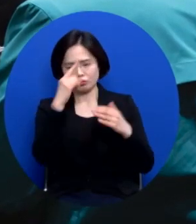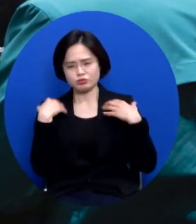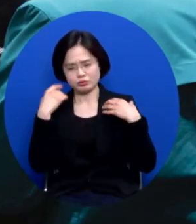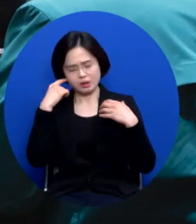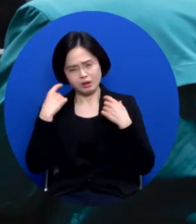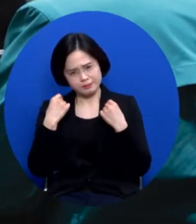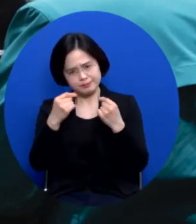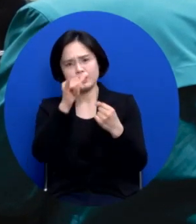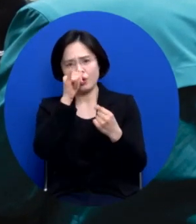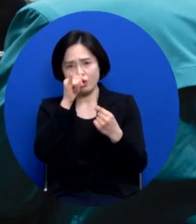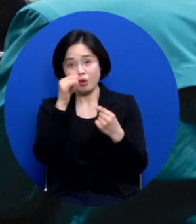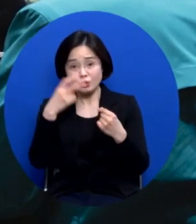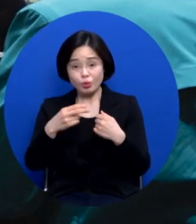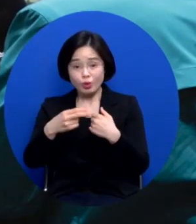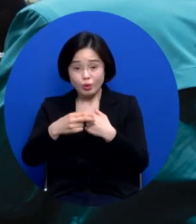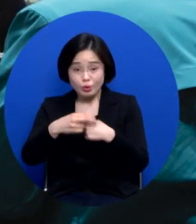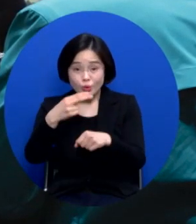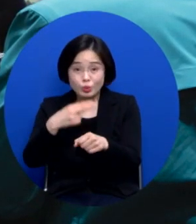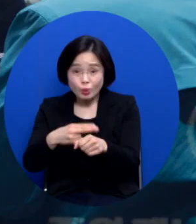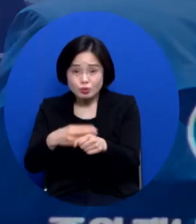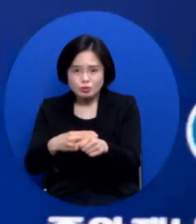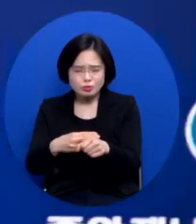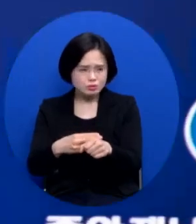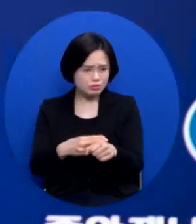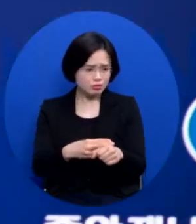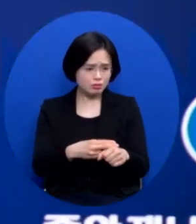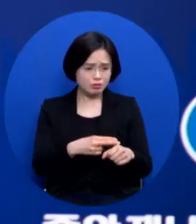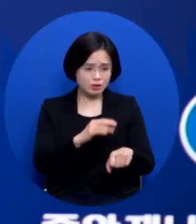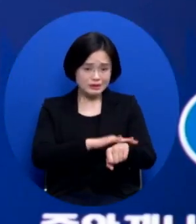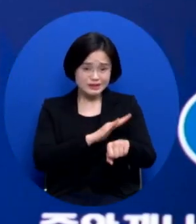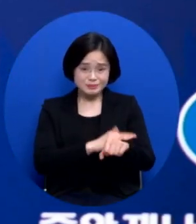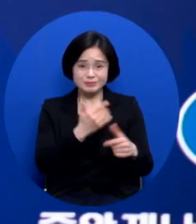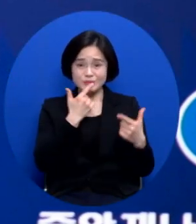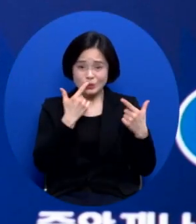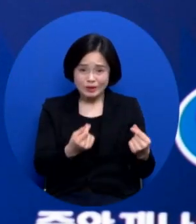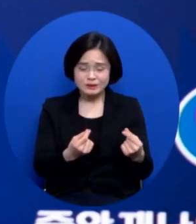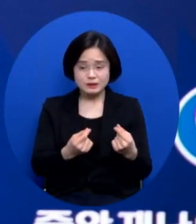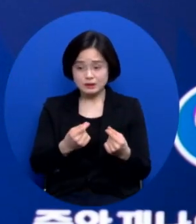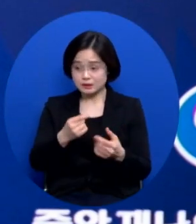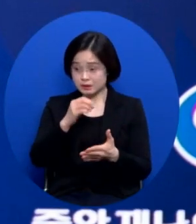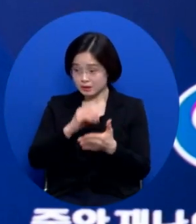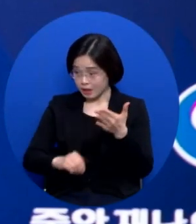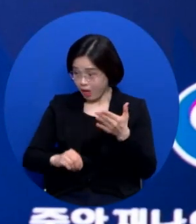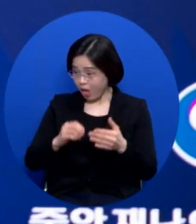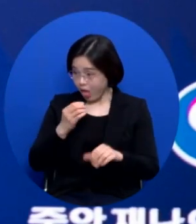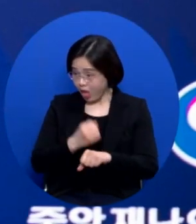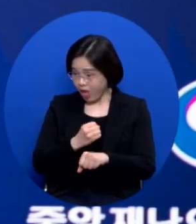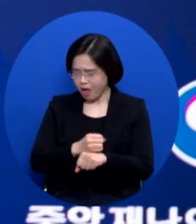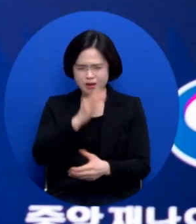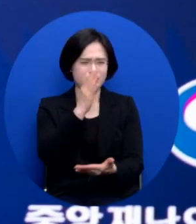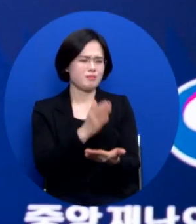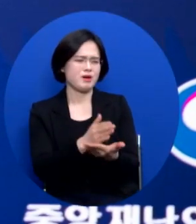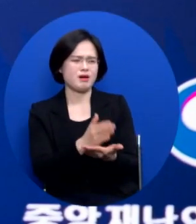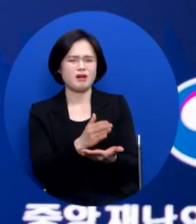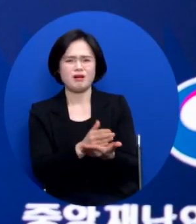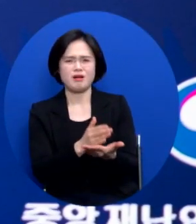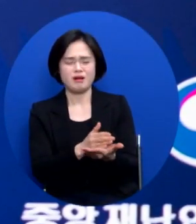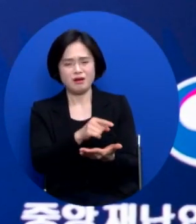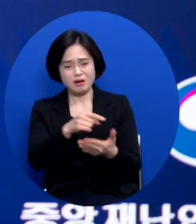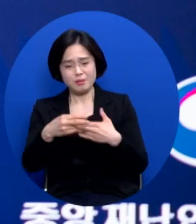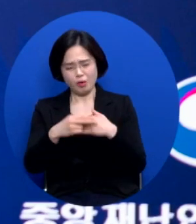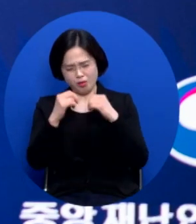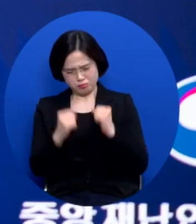관련해 심각한 우려를 표하면서 교수들은 환자 곁을 지키면서 전공의들이 돌아오도록 정부와 함께